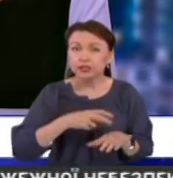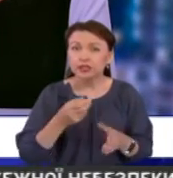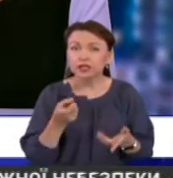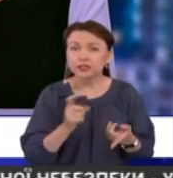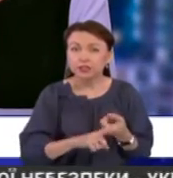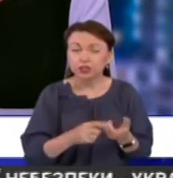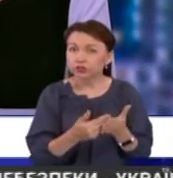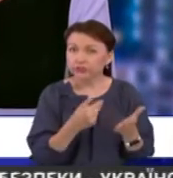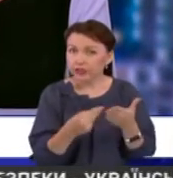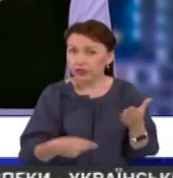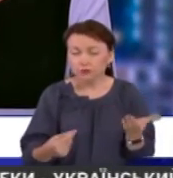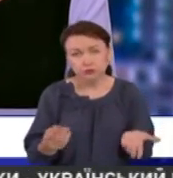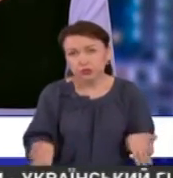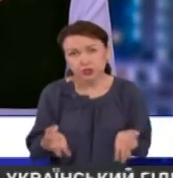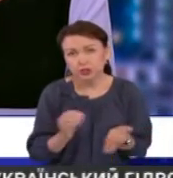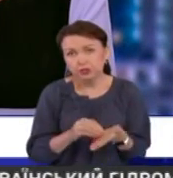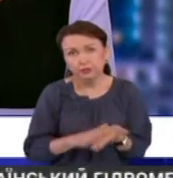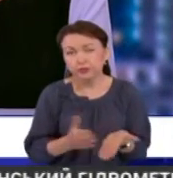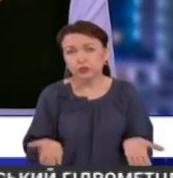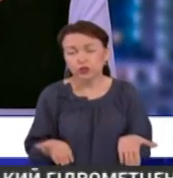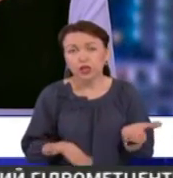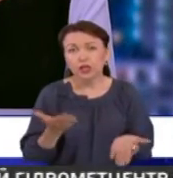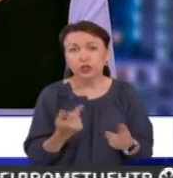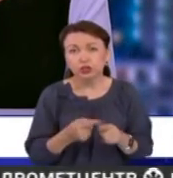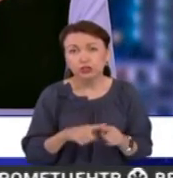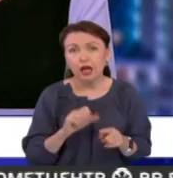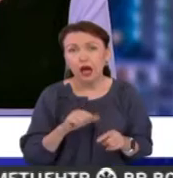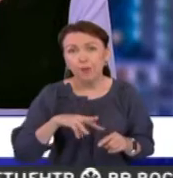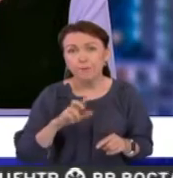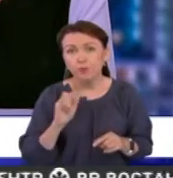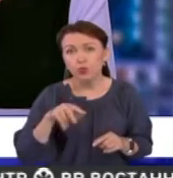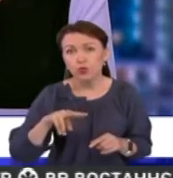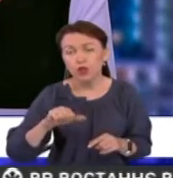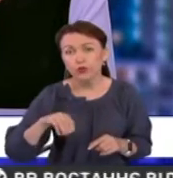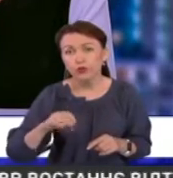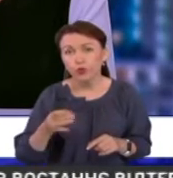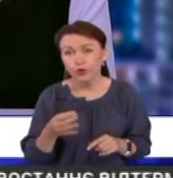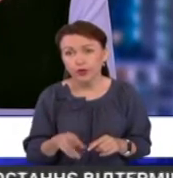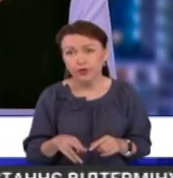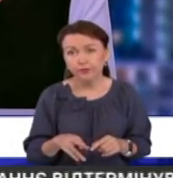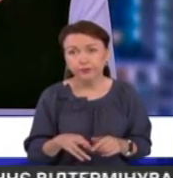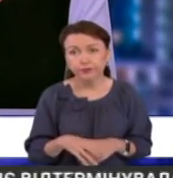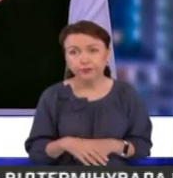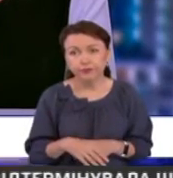це ніде не записано. І якщо це амбулаторія загальної практики,